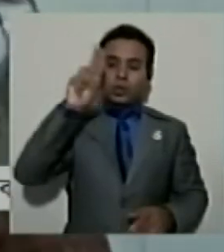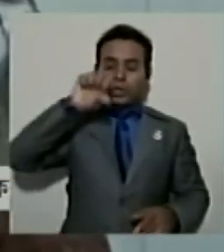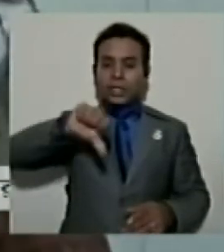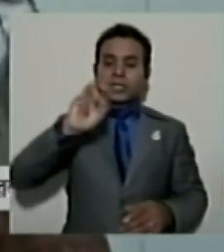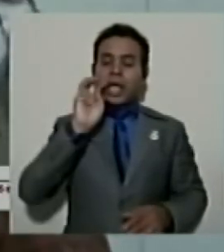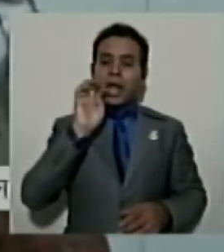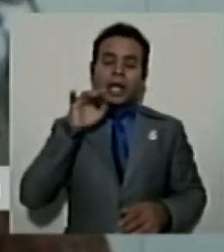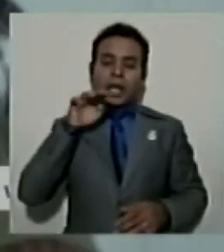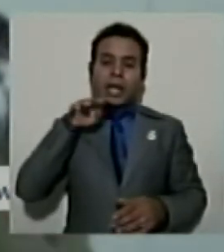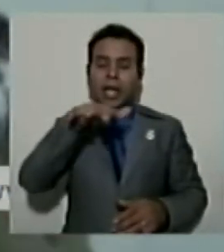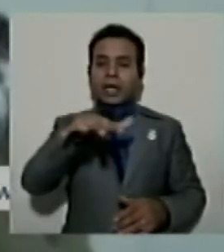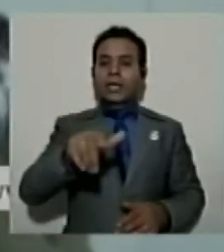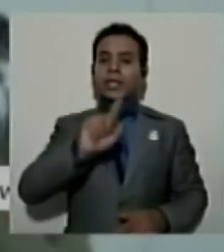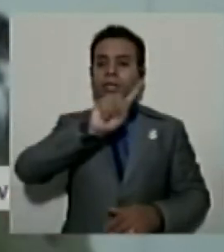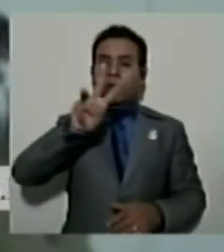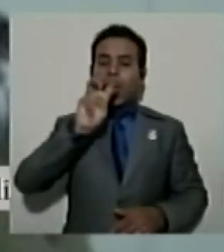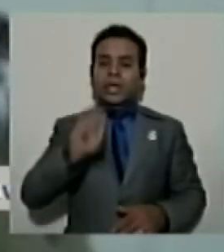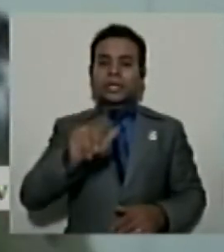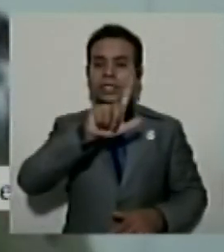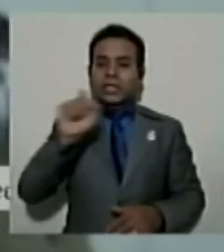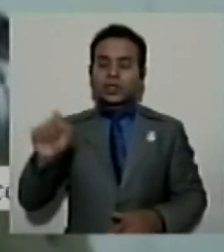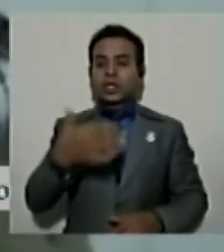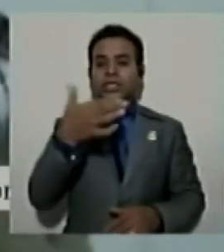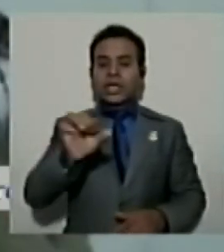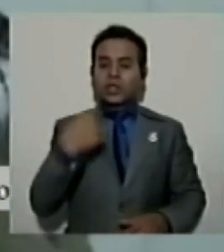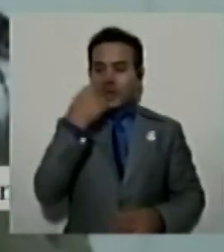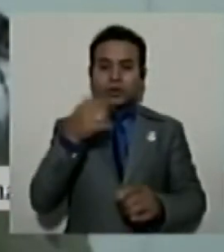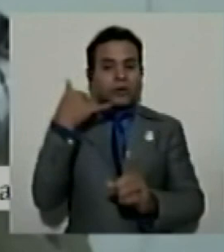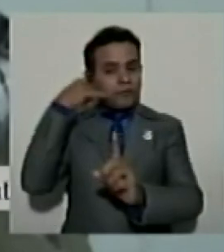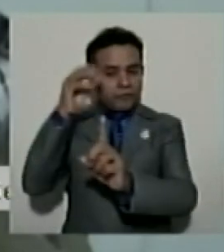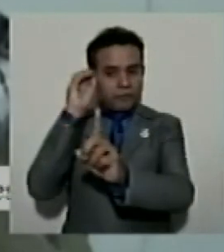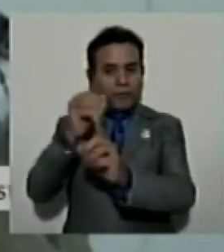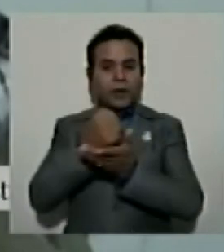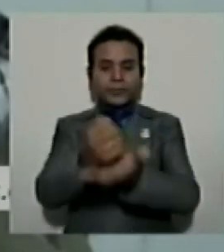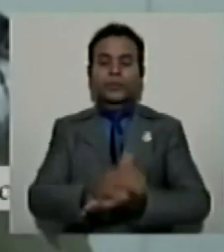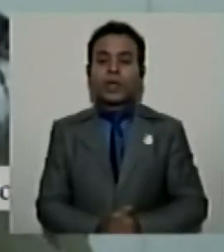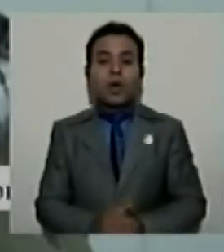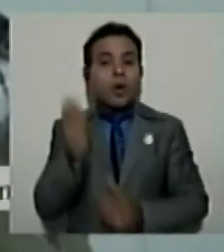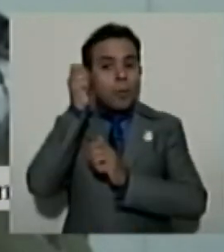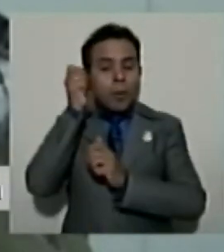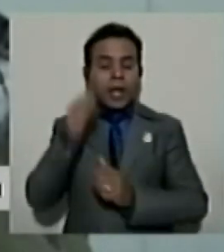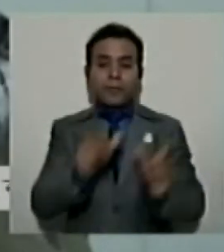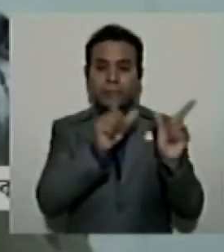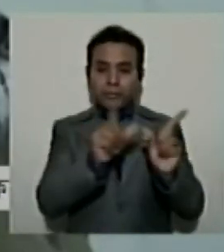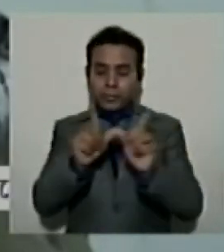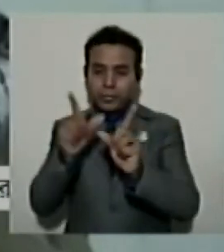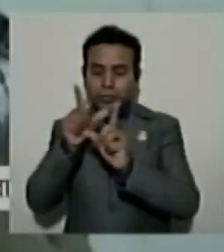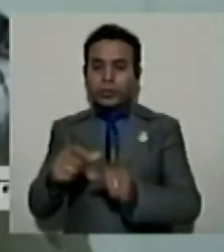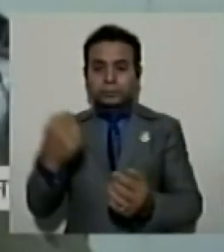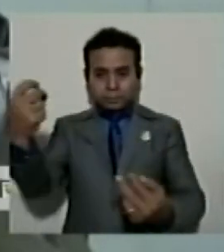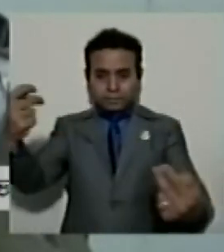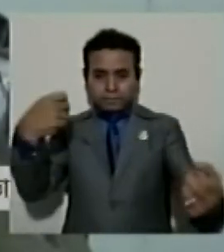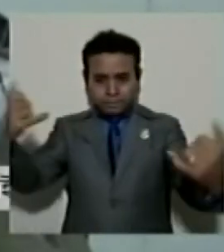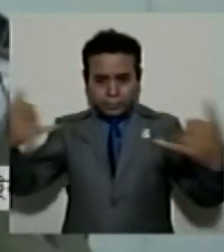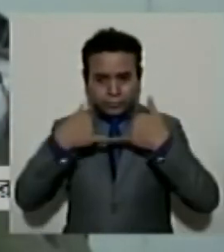মোবাইল ফোন ও ওয়েবসাইটের মাধ্যমে আমরা স্বাস্থ্য পরামর্শ দিয়েছি এ পর্যন্ত 24 ঘন্টায় 19,079 জনকে এবং এ